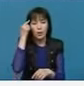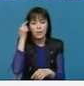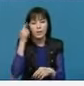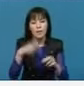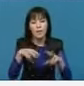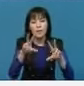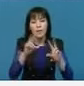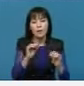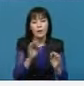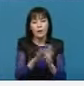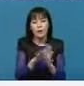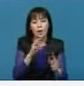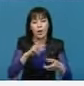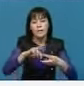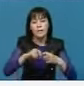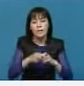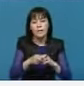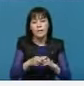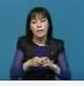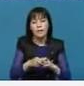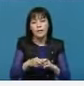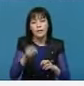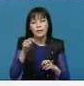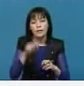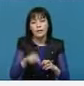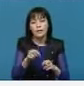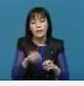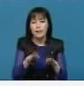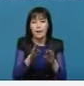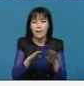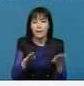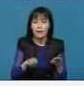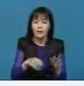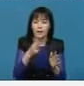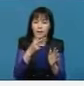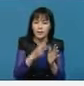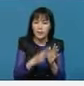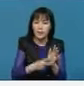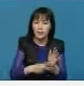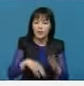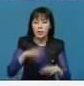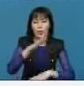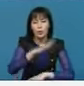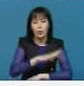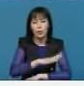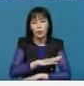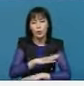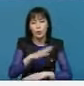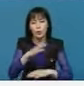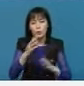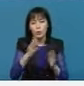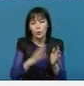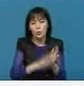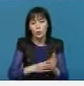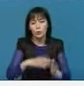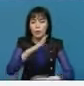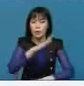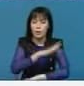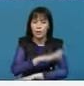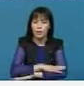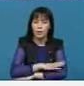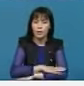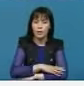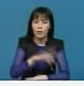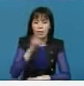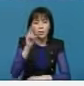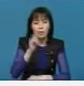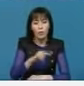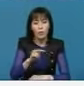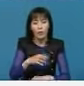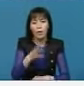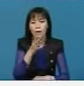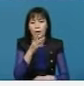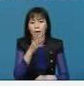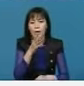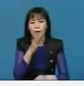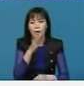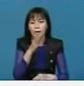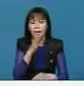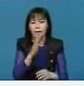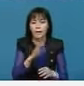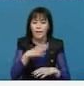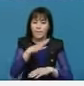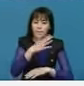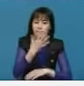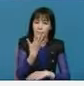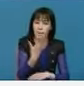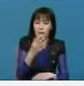мамандық таңдау мәселесі негізінен ол баланың 8-ші, әйткенмен де қазіргі ең терең қарастырып отқан ол бастауыш сыныптан да